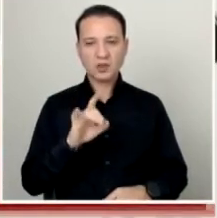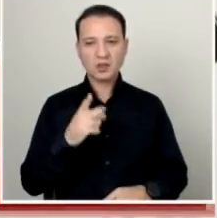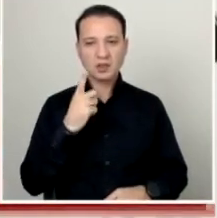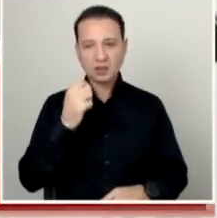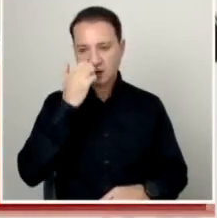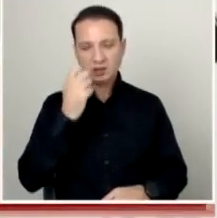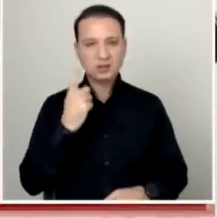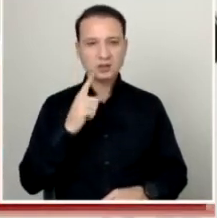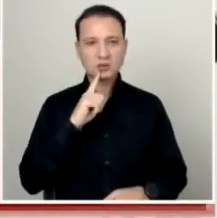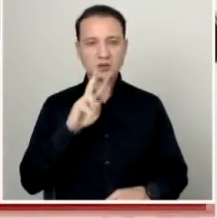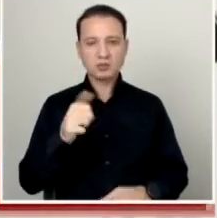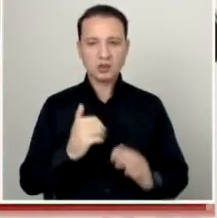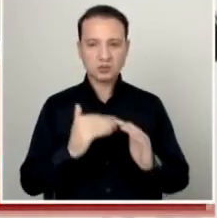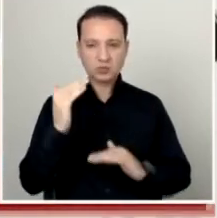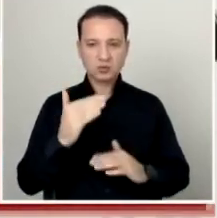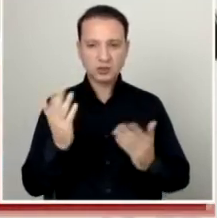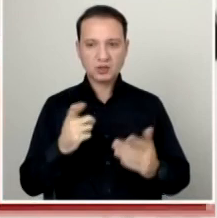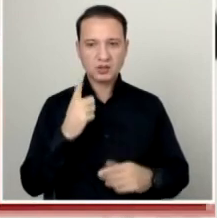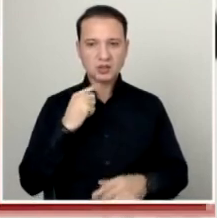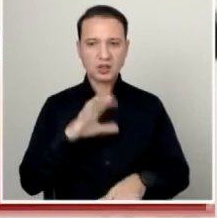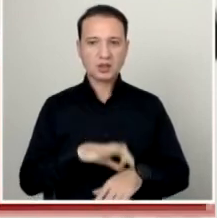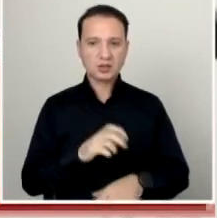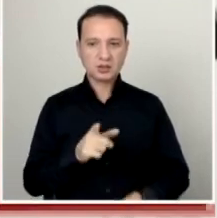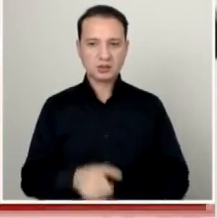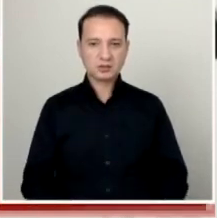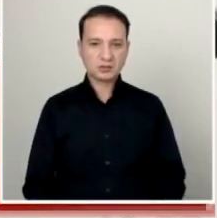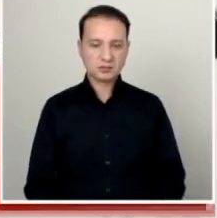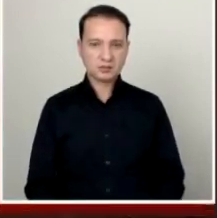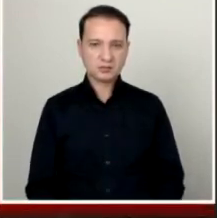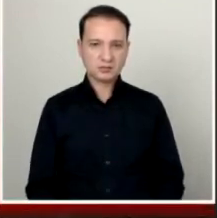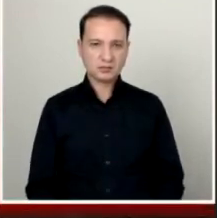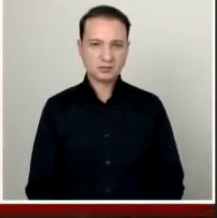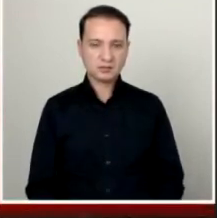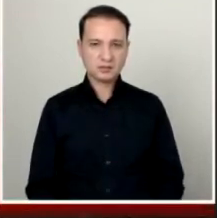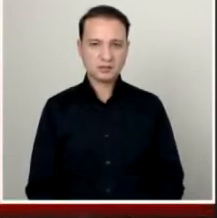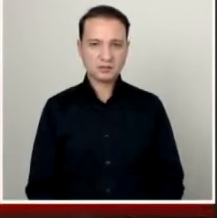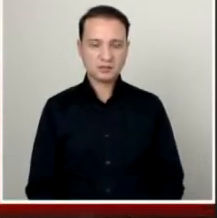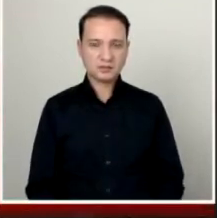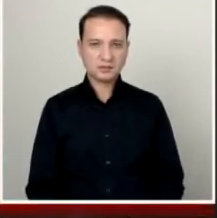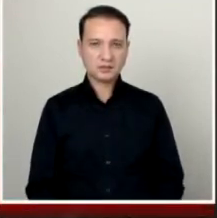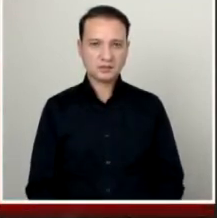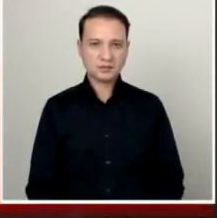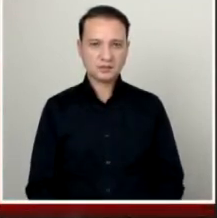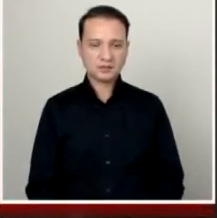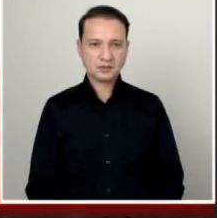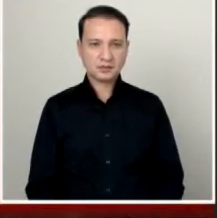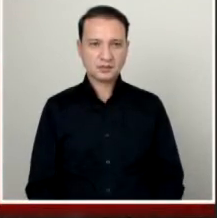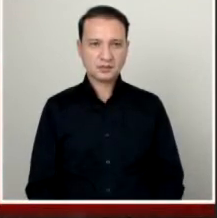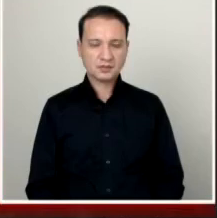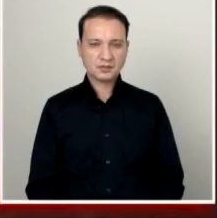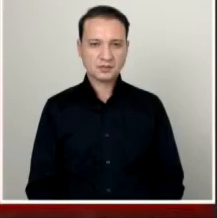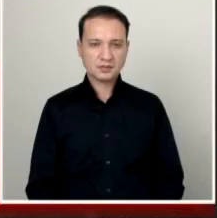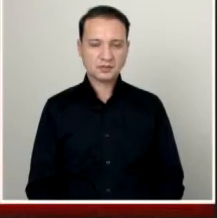şekeri 126 üzeri, yani şeker hastası. Peki neden? Gizli şeker, aşikar şeker neredeyse